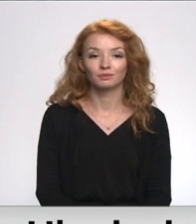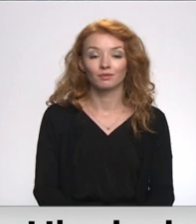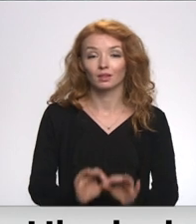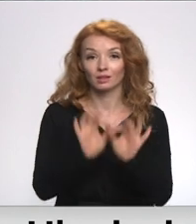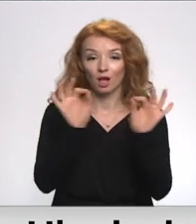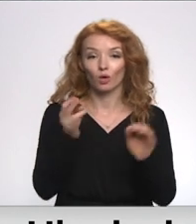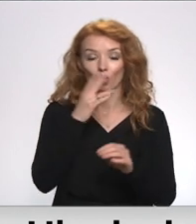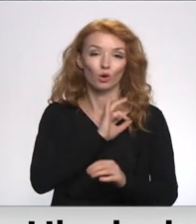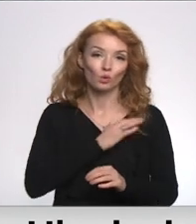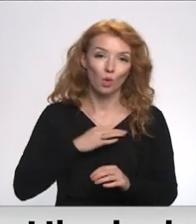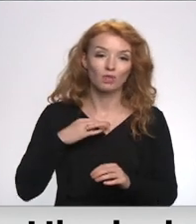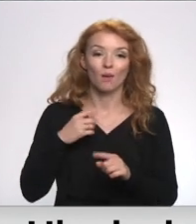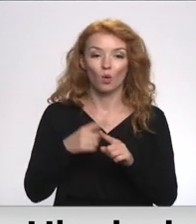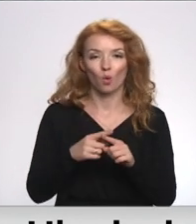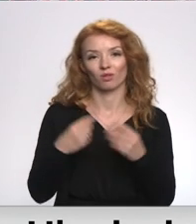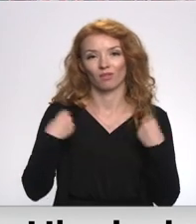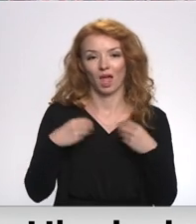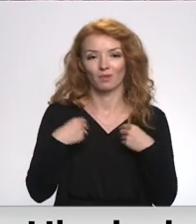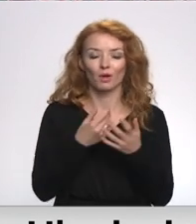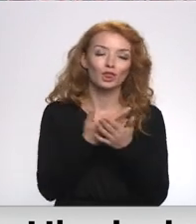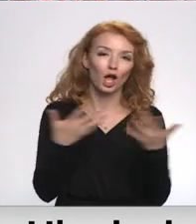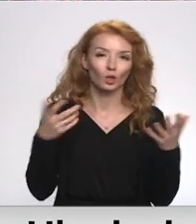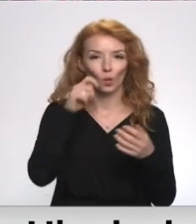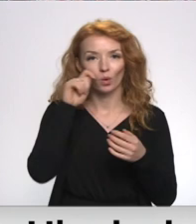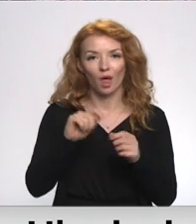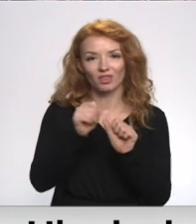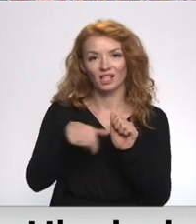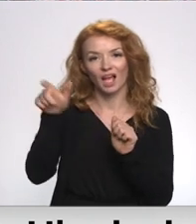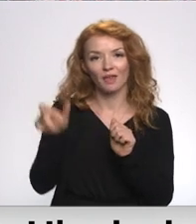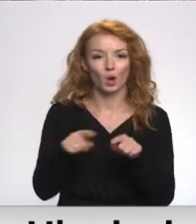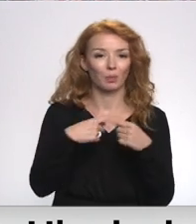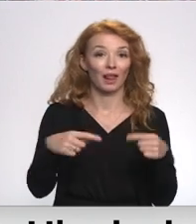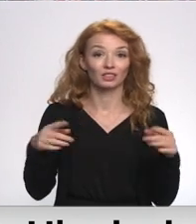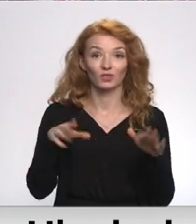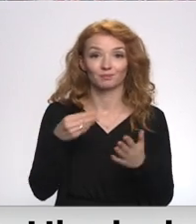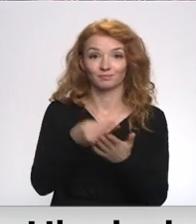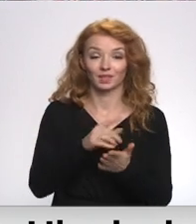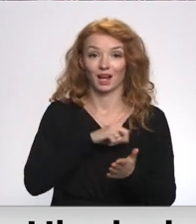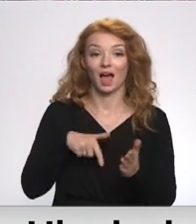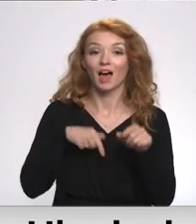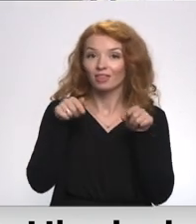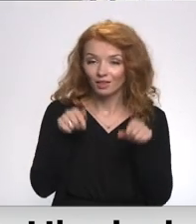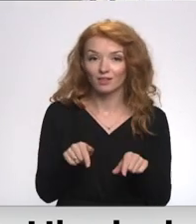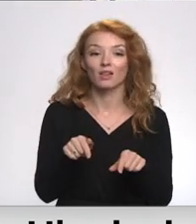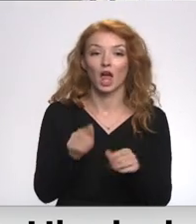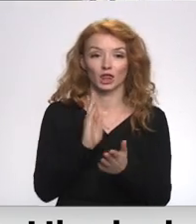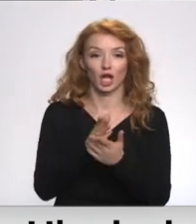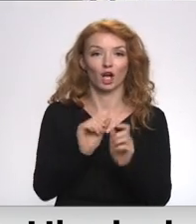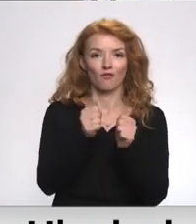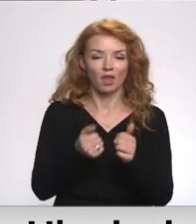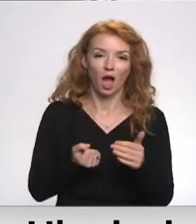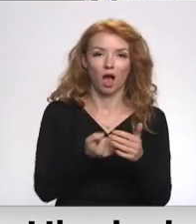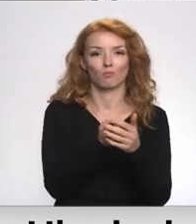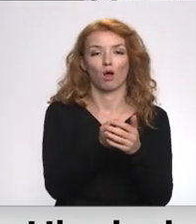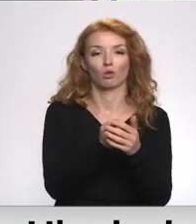Sākot no rotām, beidzot ar tērpiem, tik dažādas Ukrainas dizaineru preces var iegādāties Latvijā, tā vistiešākajā veidā atbalstot